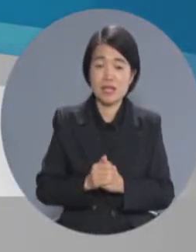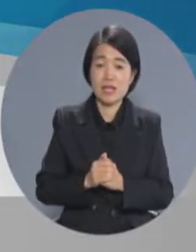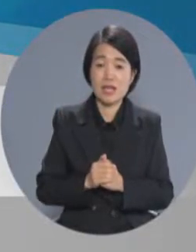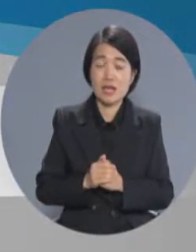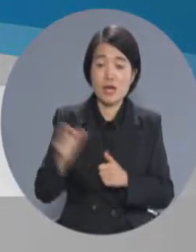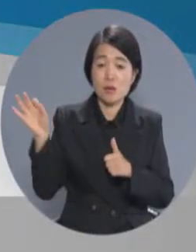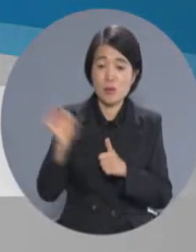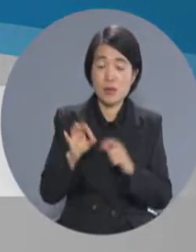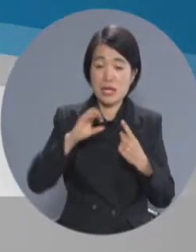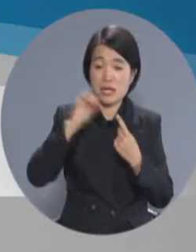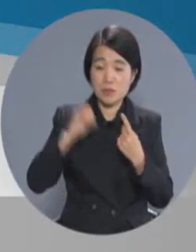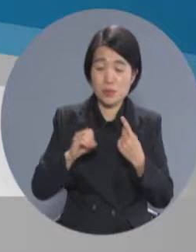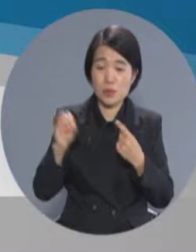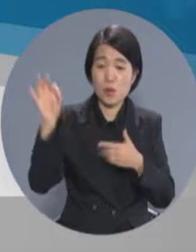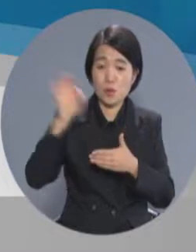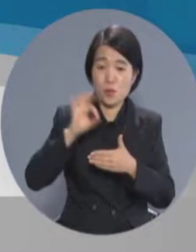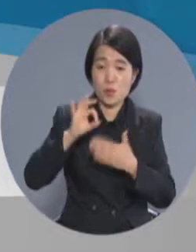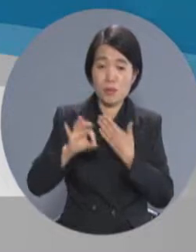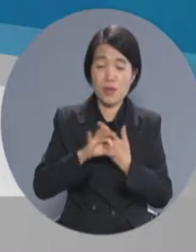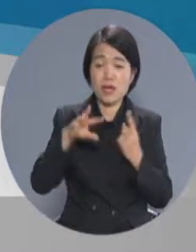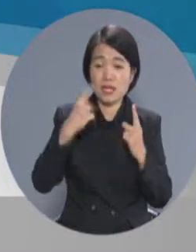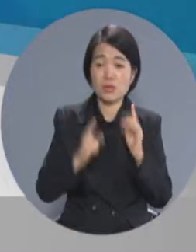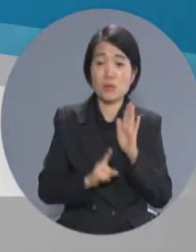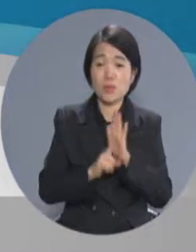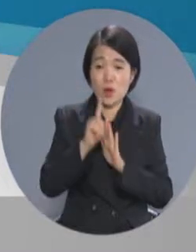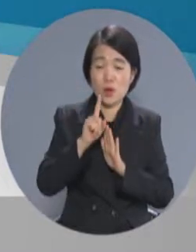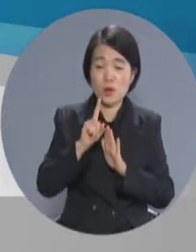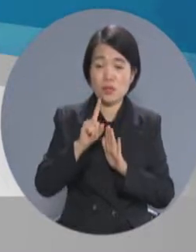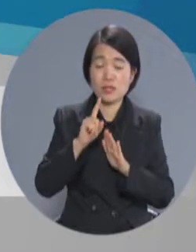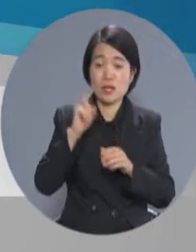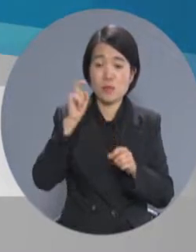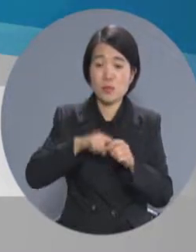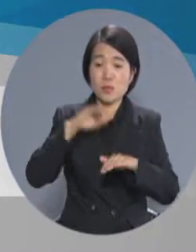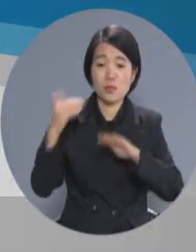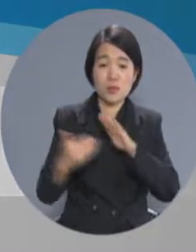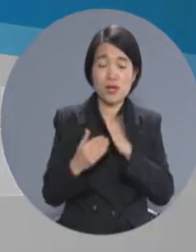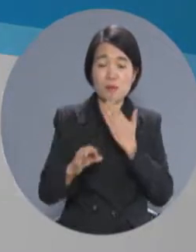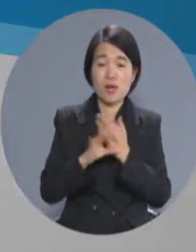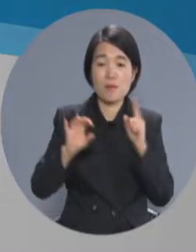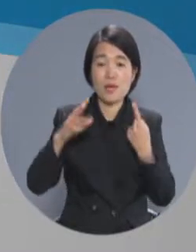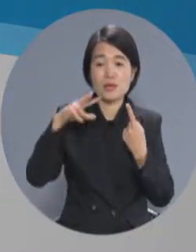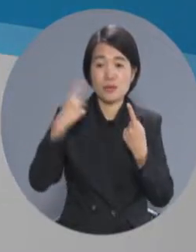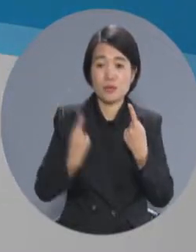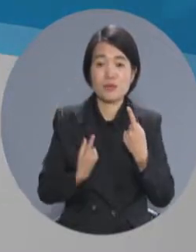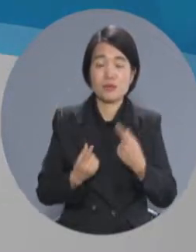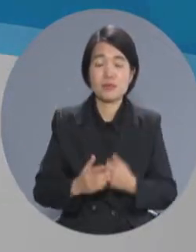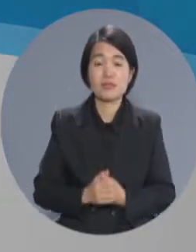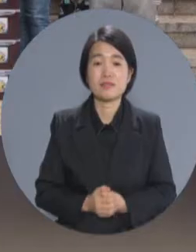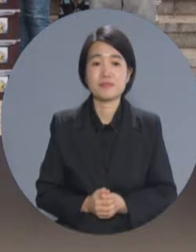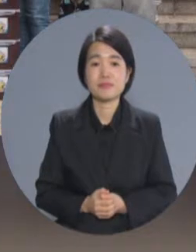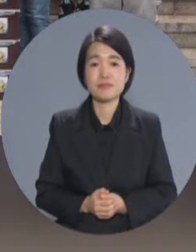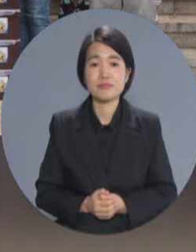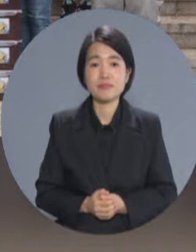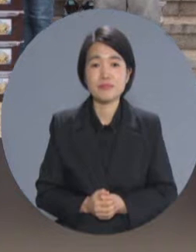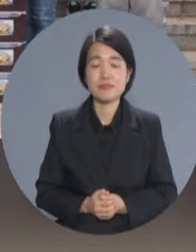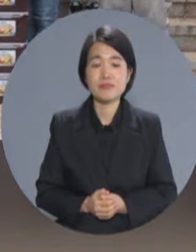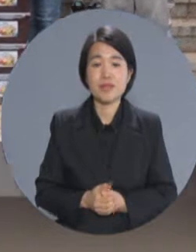목표액이 1%가 모금될 때마다 1도씩 올라가서 목표액이 달성되면 100도가 됩니다